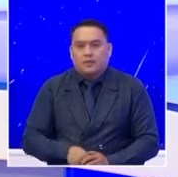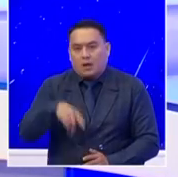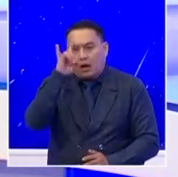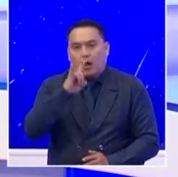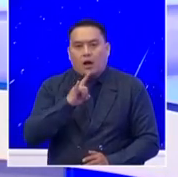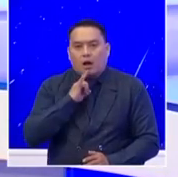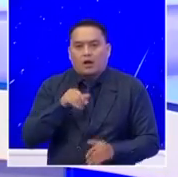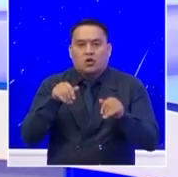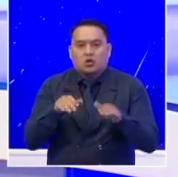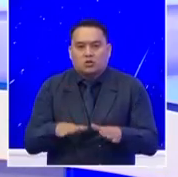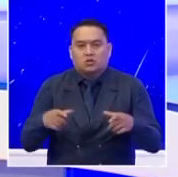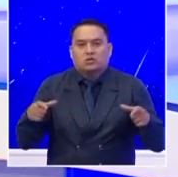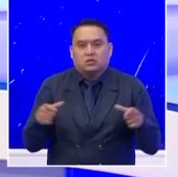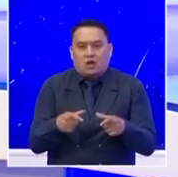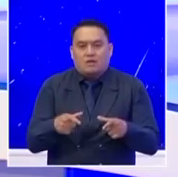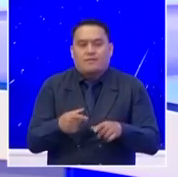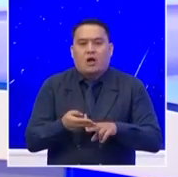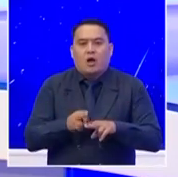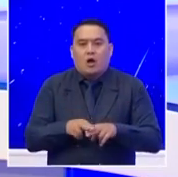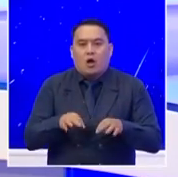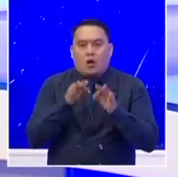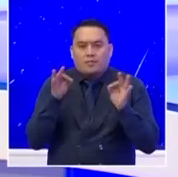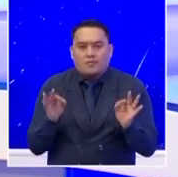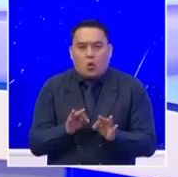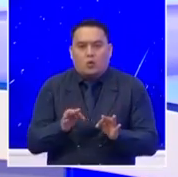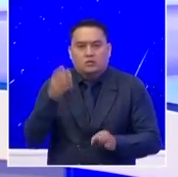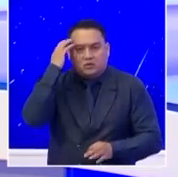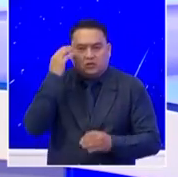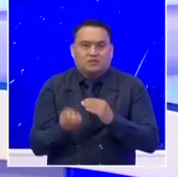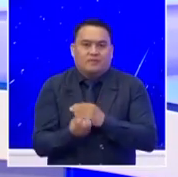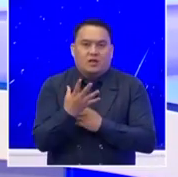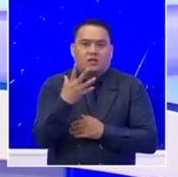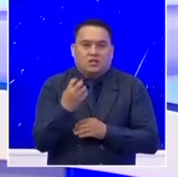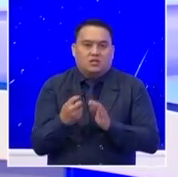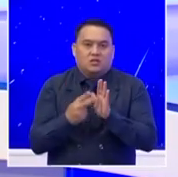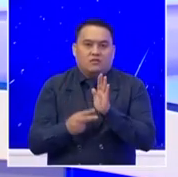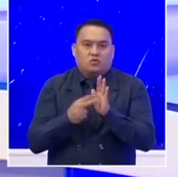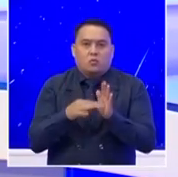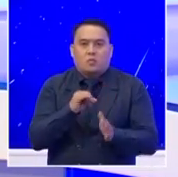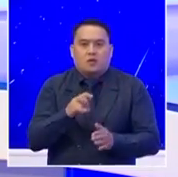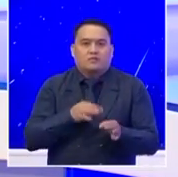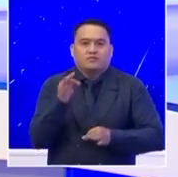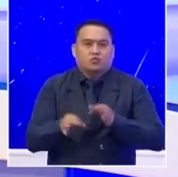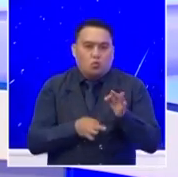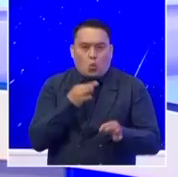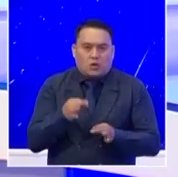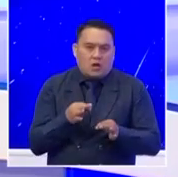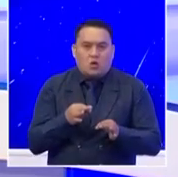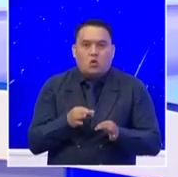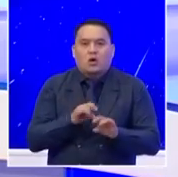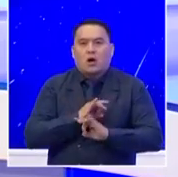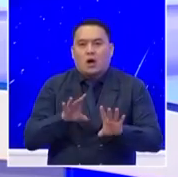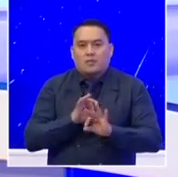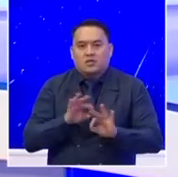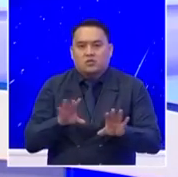Казахстан принял решение сократить объем добываемого в республике черного золота на 390 тысяч баррелей в сутки. В Минэнерго